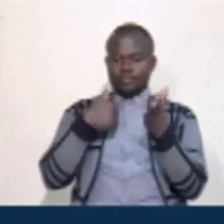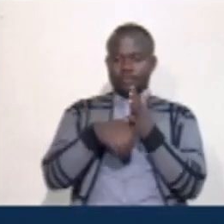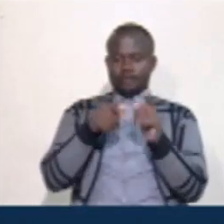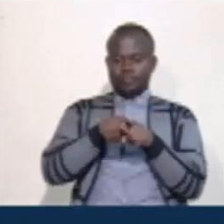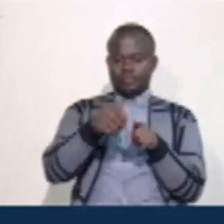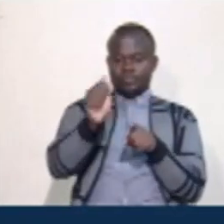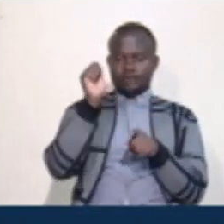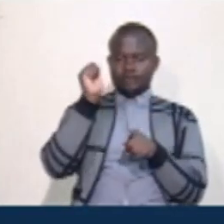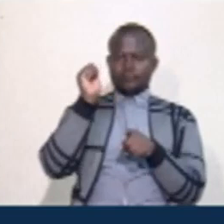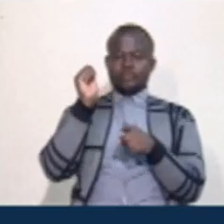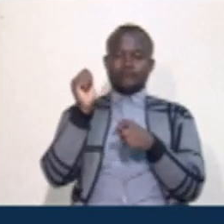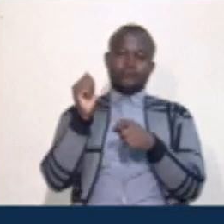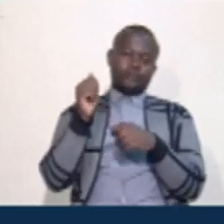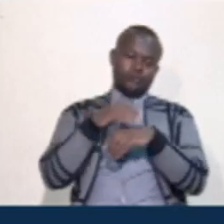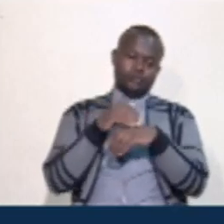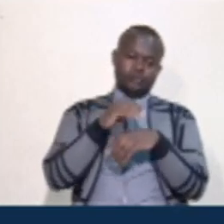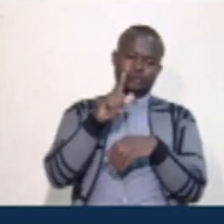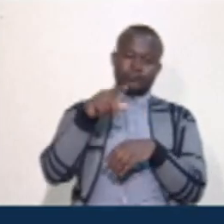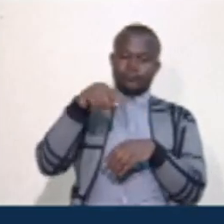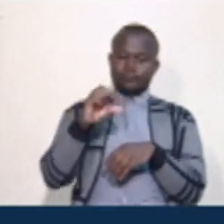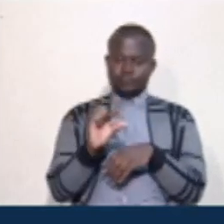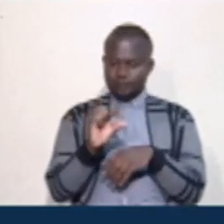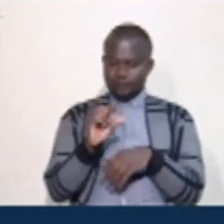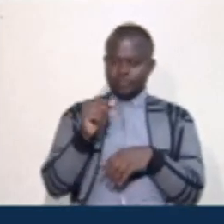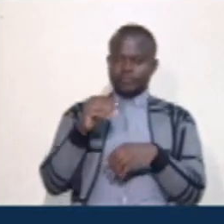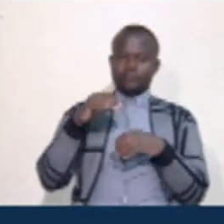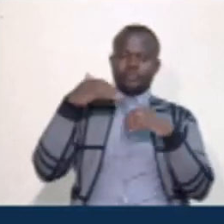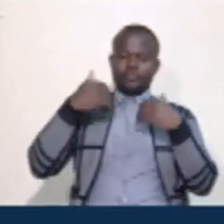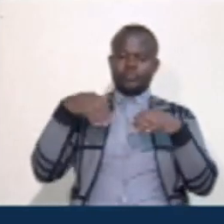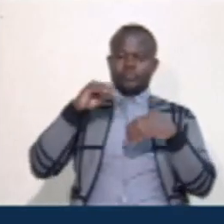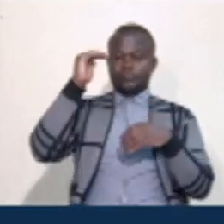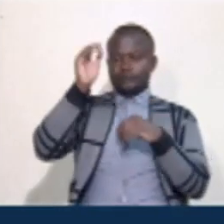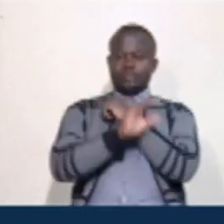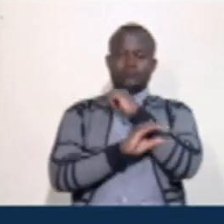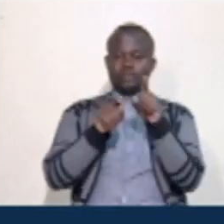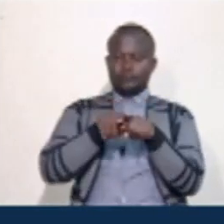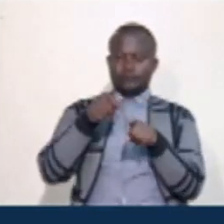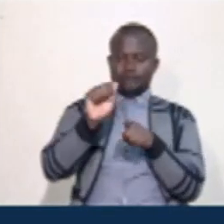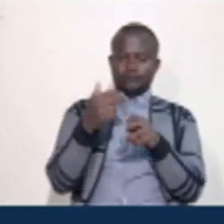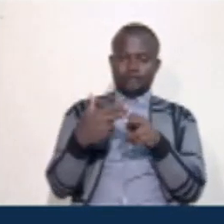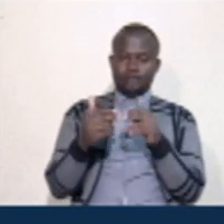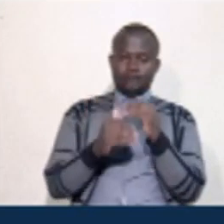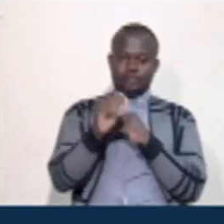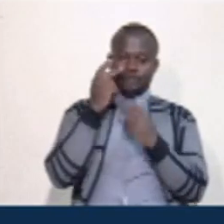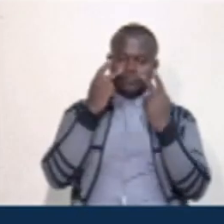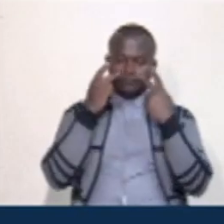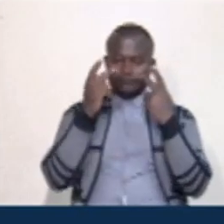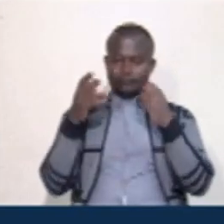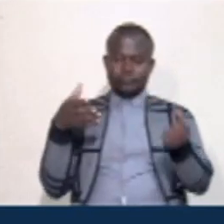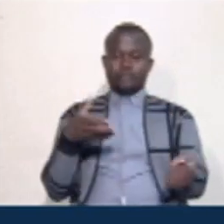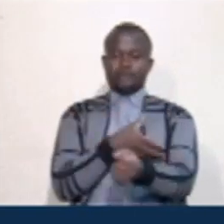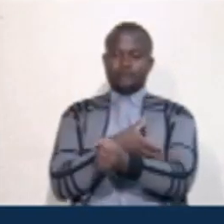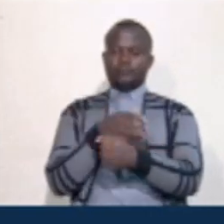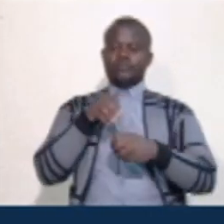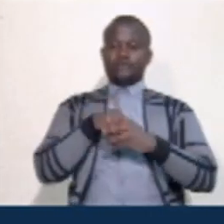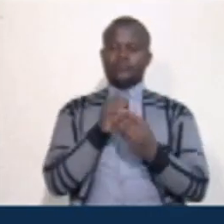bibazo gutumiza LPG igenda izamuka ihenze. Aho no kuvuga ku gihugu nacyo kigiye kubona ubushobozi